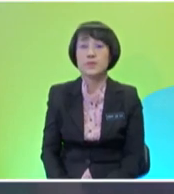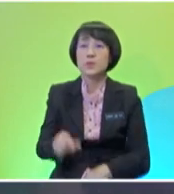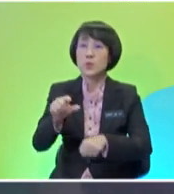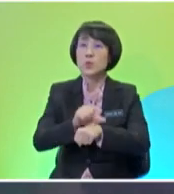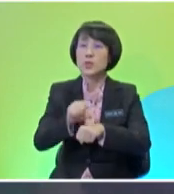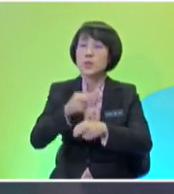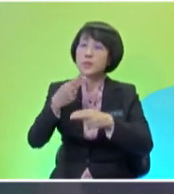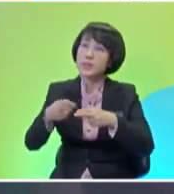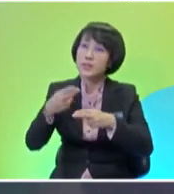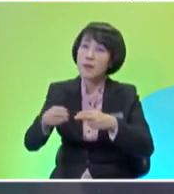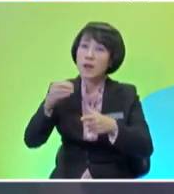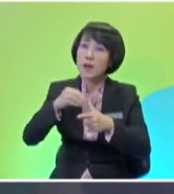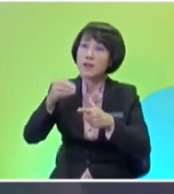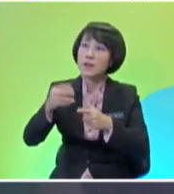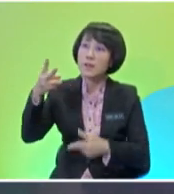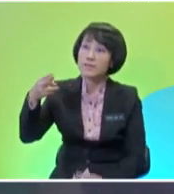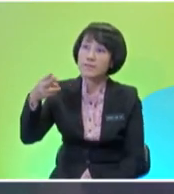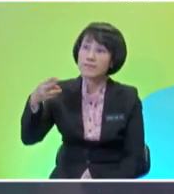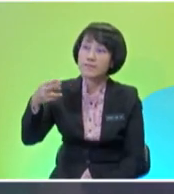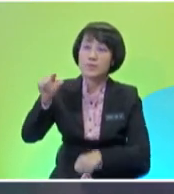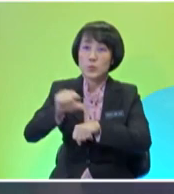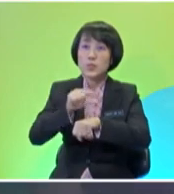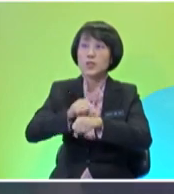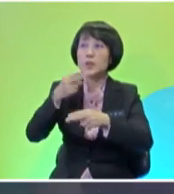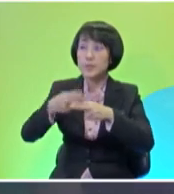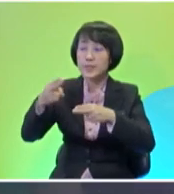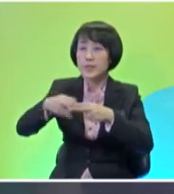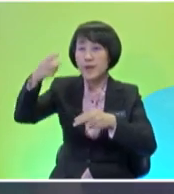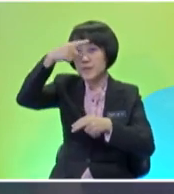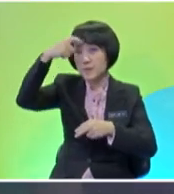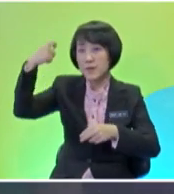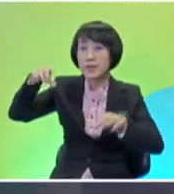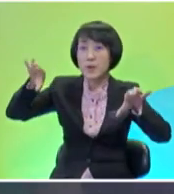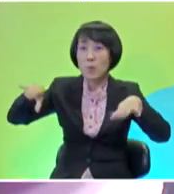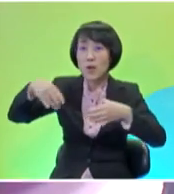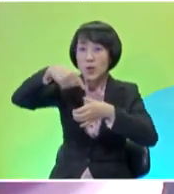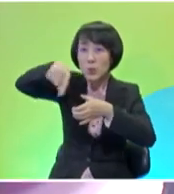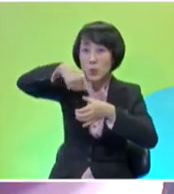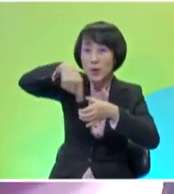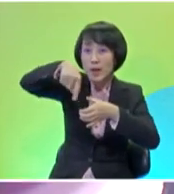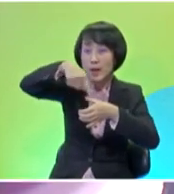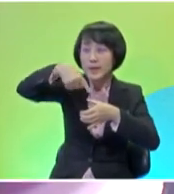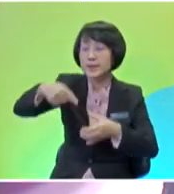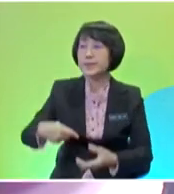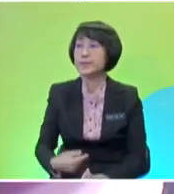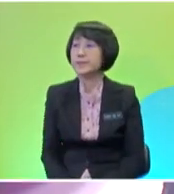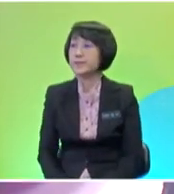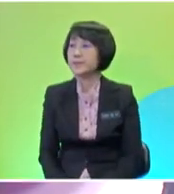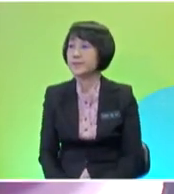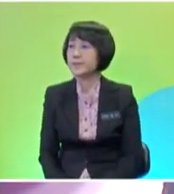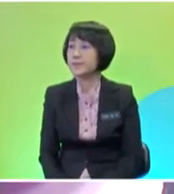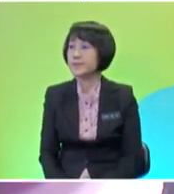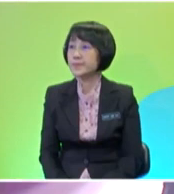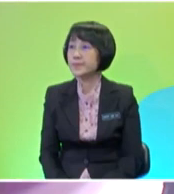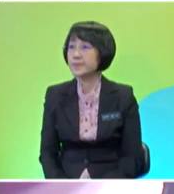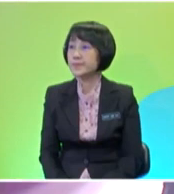serbaguna? Kita guna pisau boleh laras. Yes, okey. Sebab kita nak tebuk lubang. Okay, cuma yang ini, kalau Ifan nak keluarkan baliklah. Sebab keluarkan